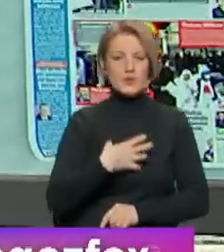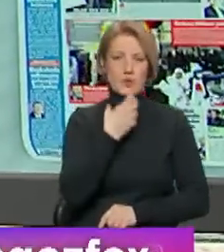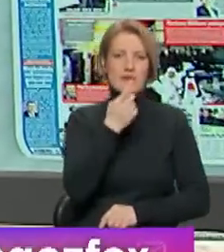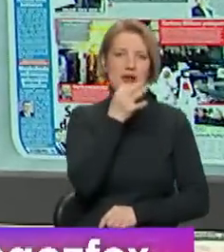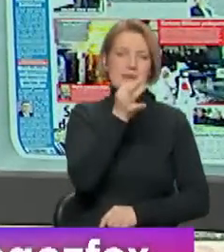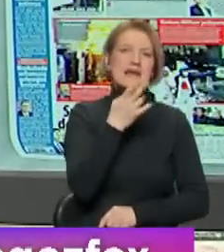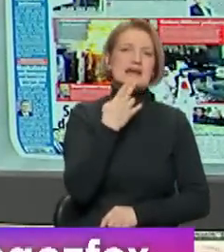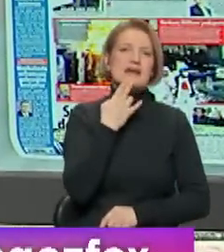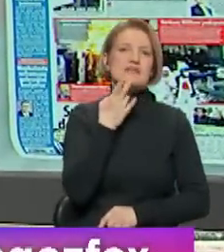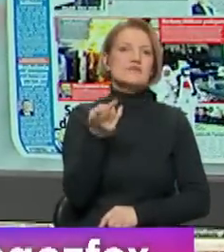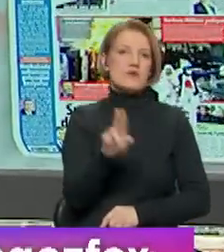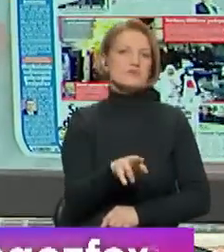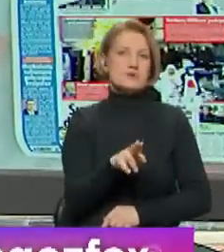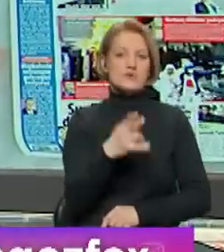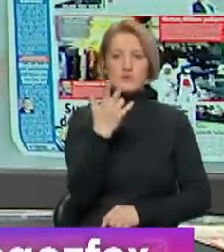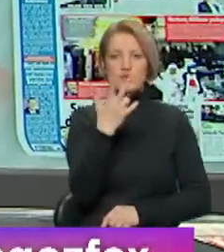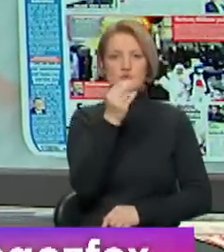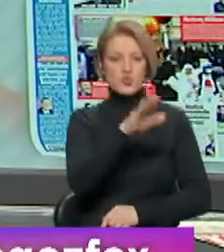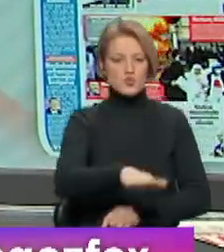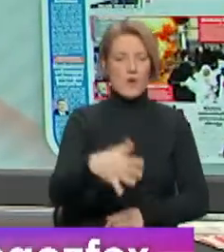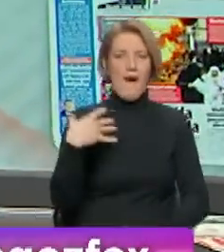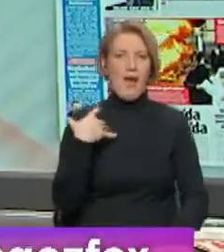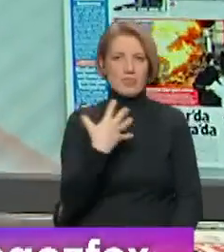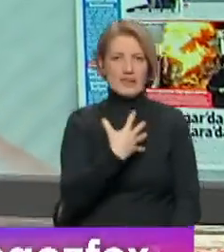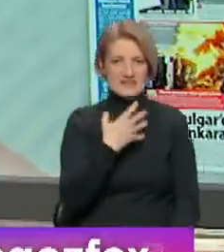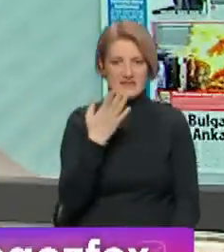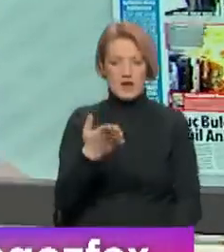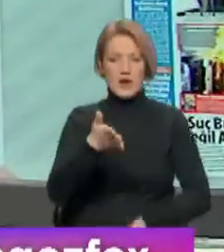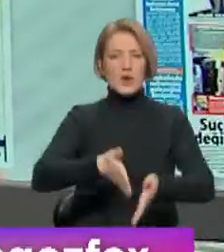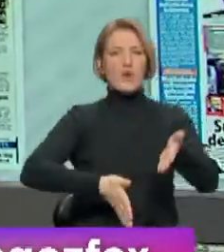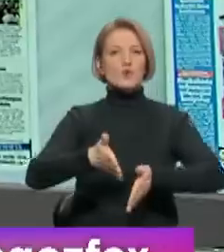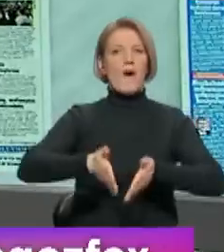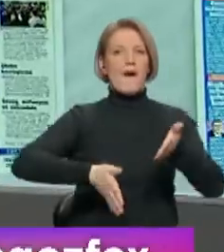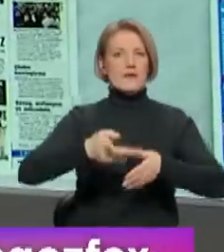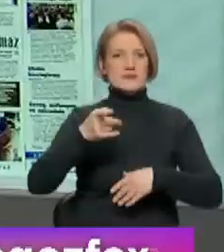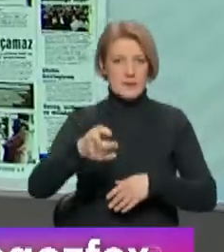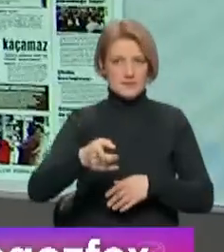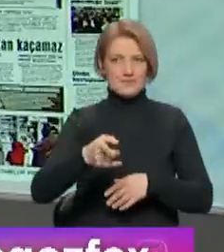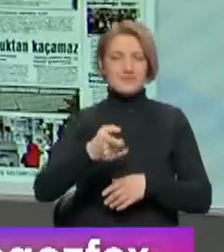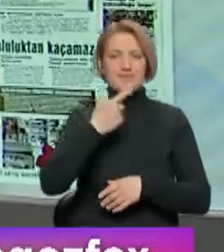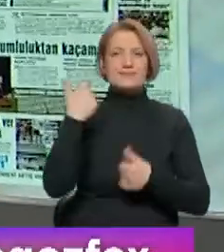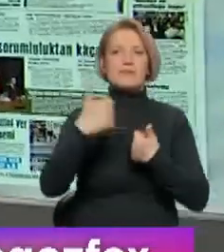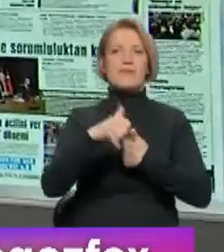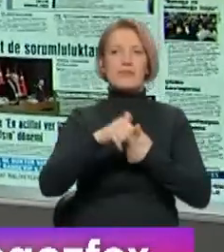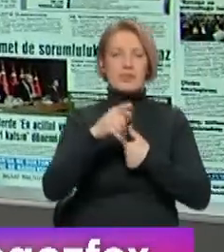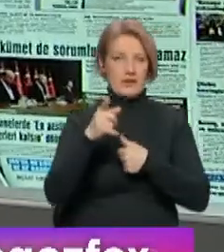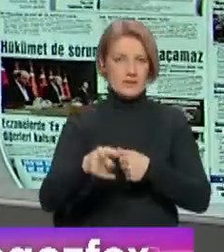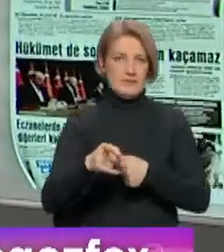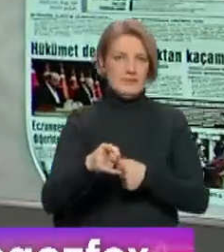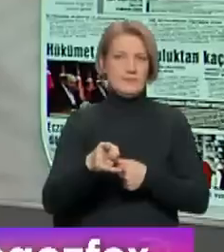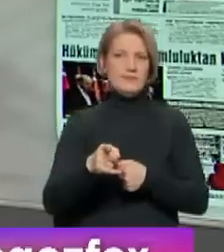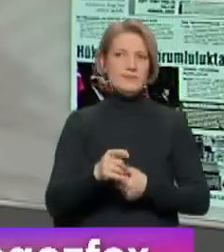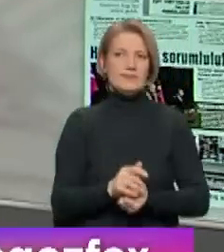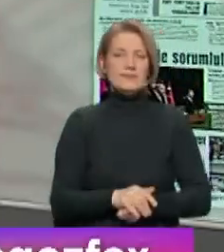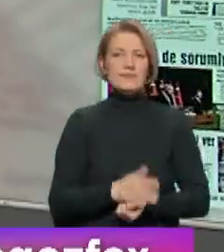bir haber kadın cinayeti üç çocuk annesi sokak ortasında ve eski eşi tarafından